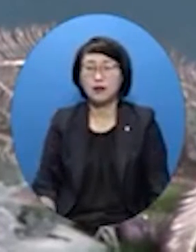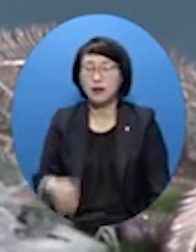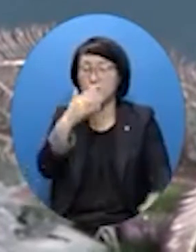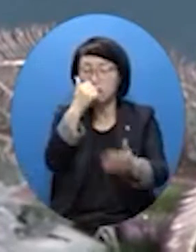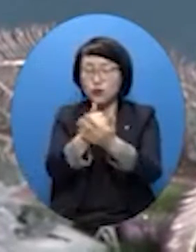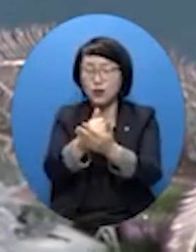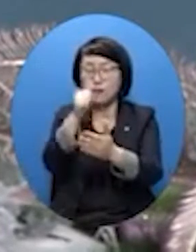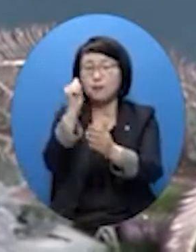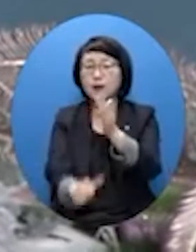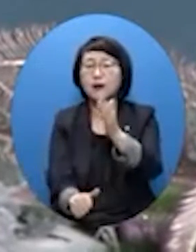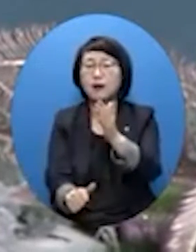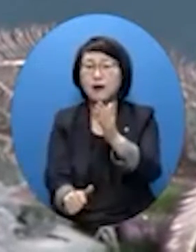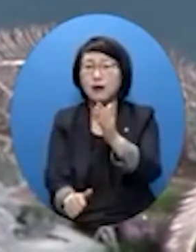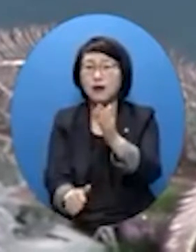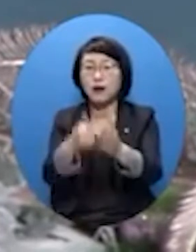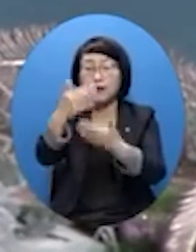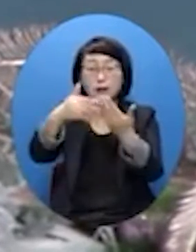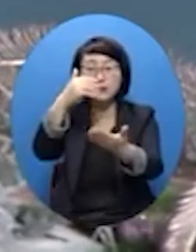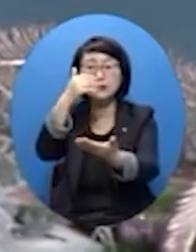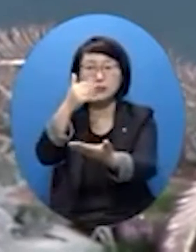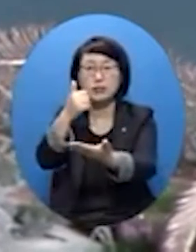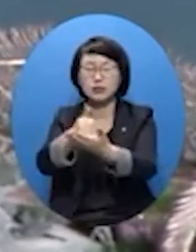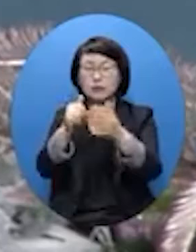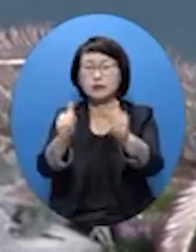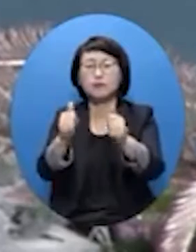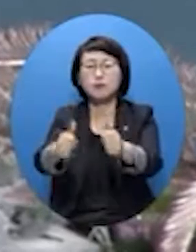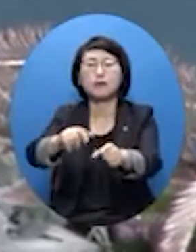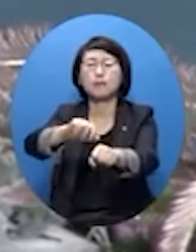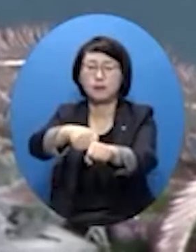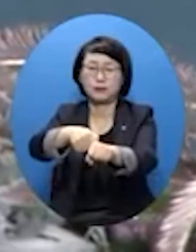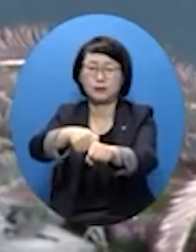죄짓고 타락하여 하나님의 심판을 받아